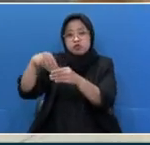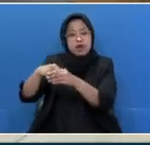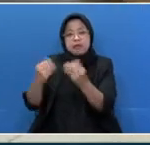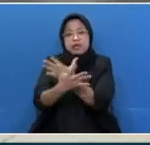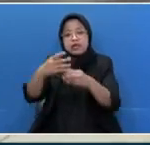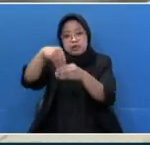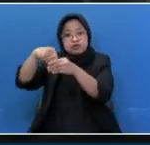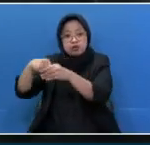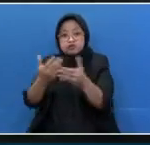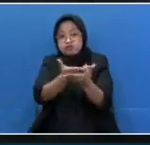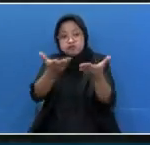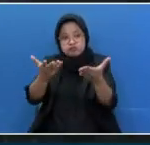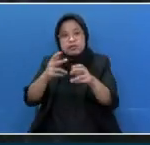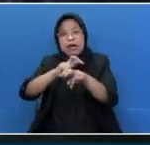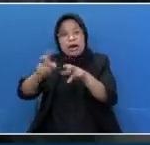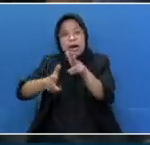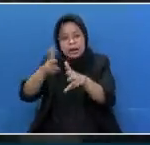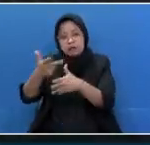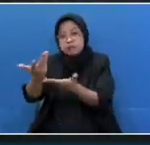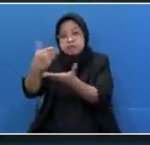masyarakat dan para pengguna